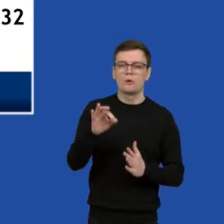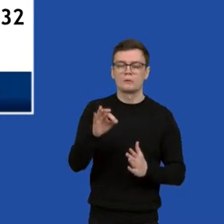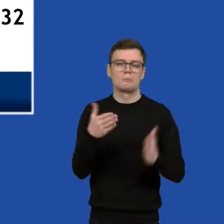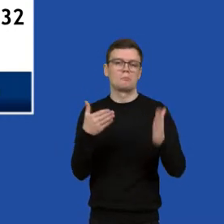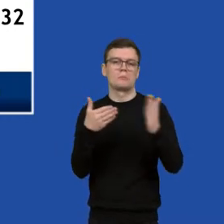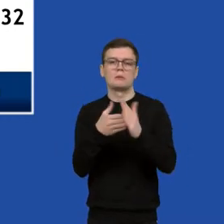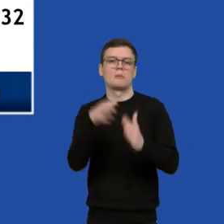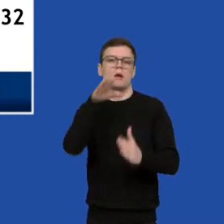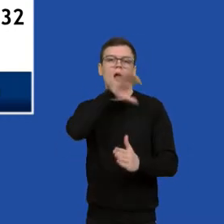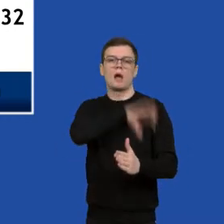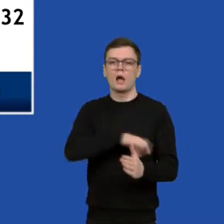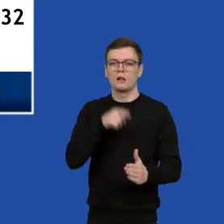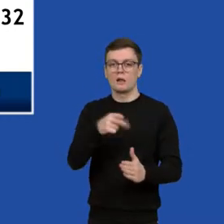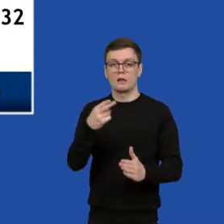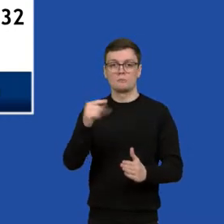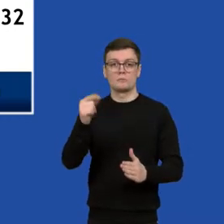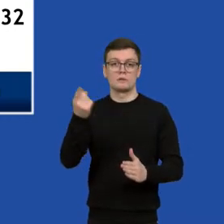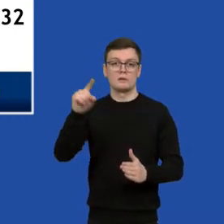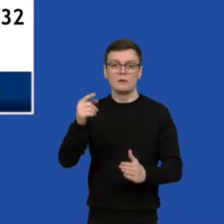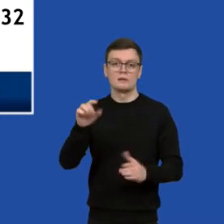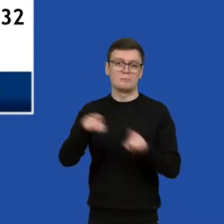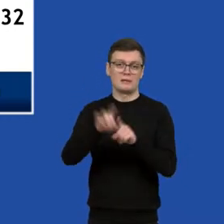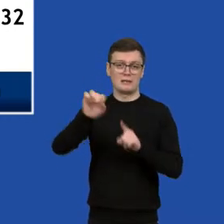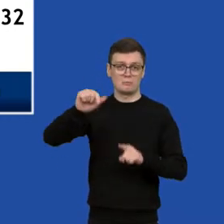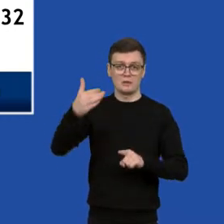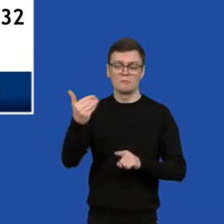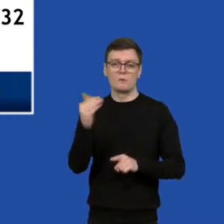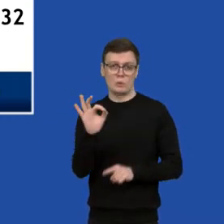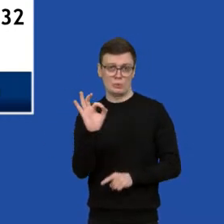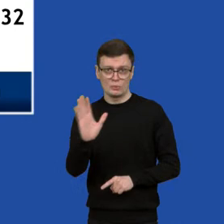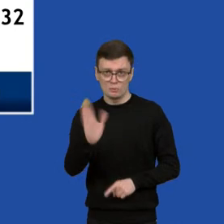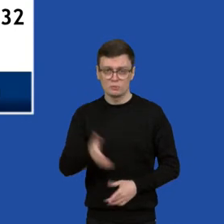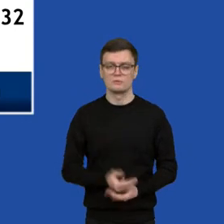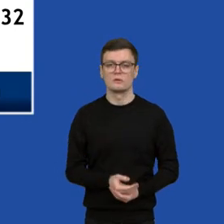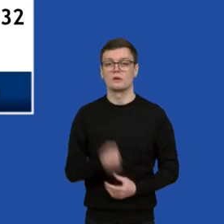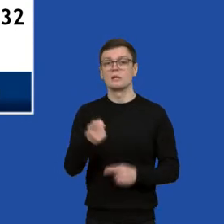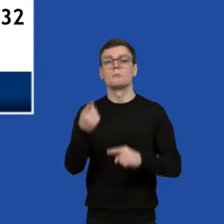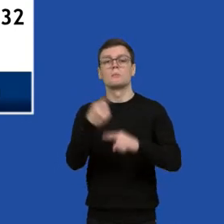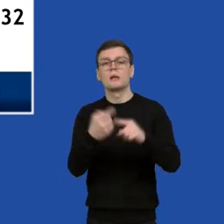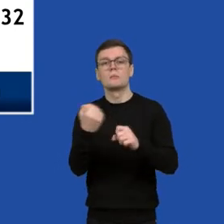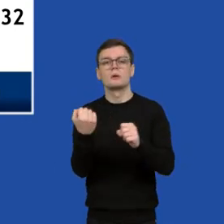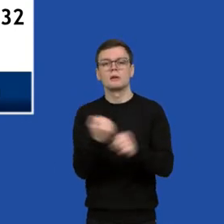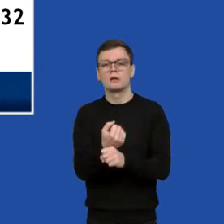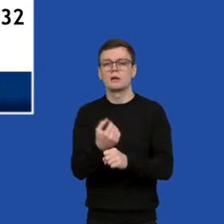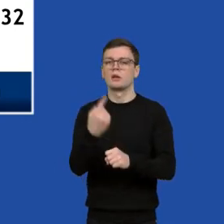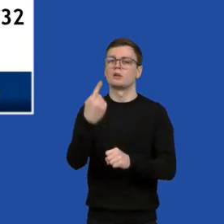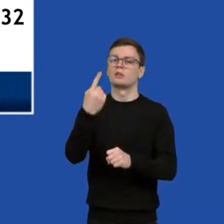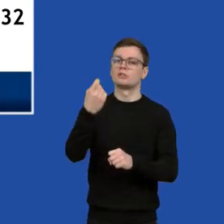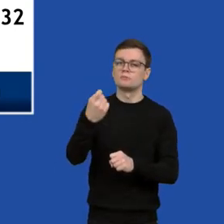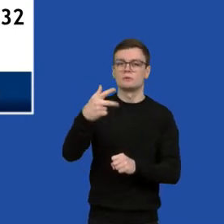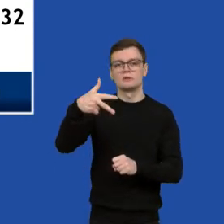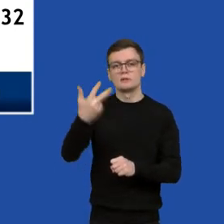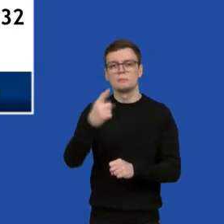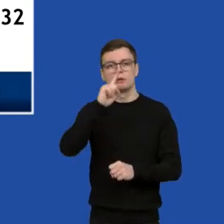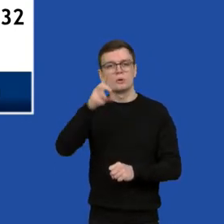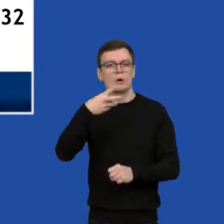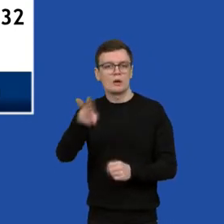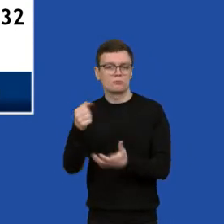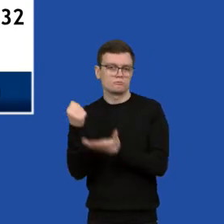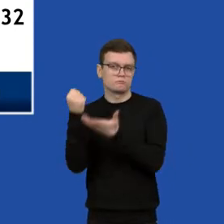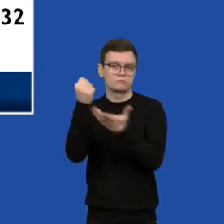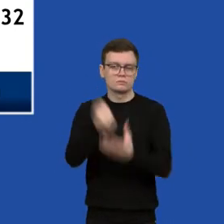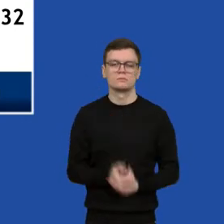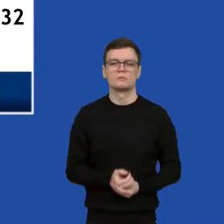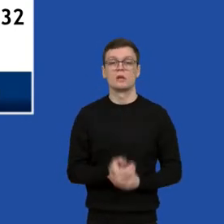visai neapmokestinama gyventojų pajamų mokesčių. Šiai priemonėje reikia 103 milijonų eurų. Taip pat didesniems išmokoms